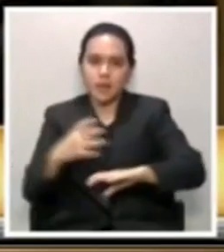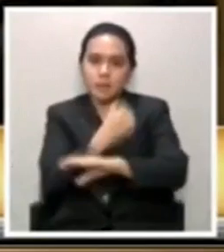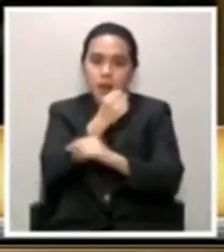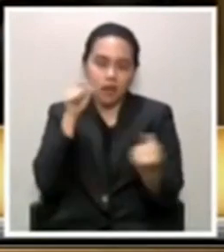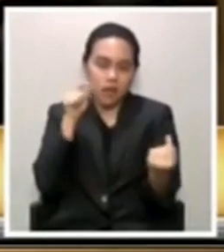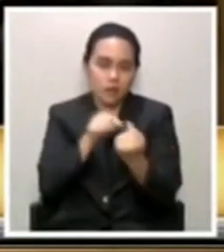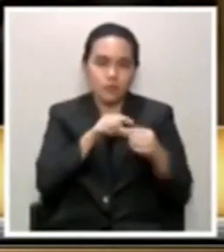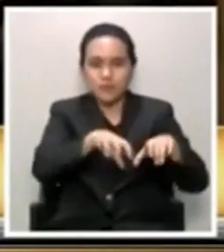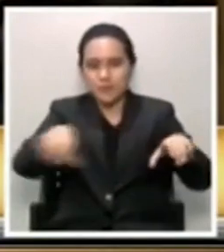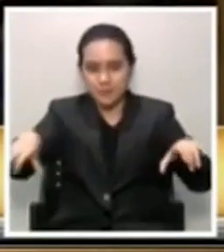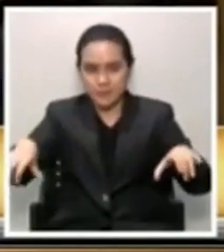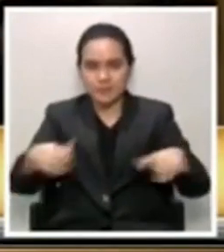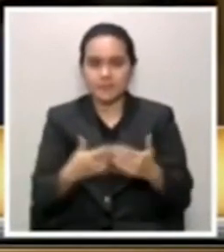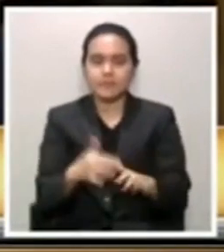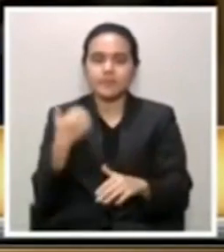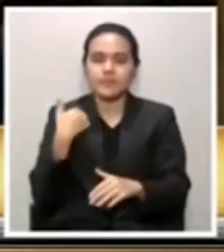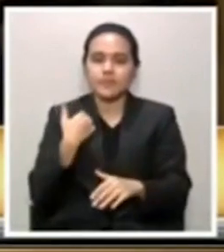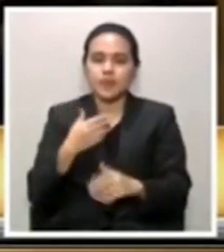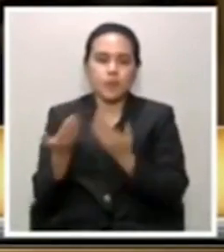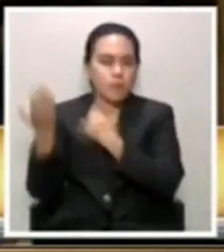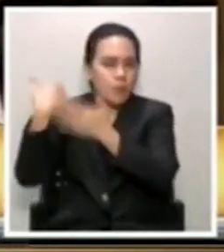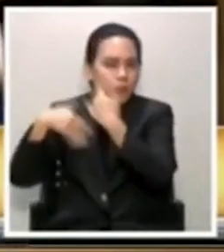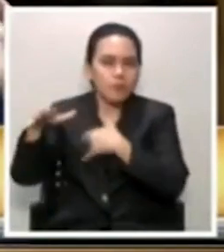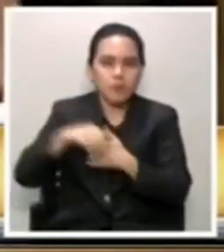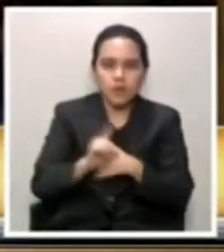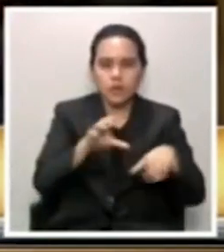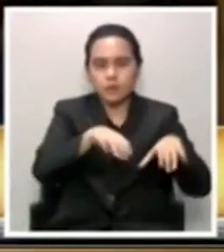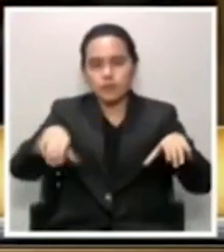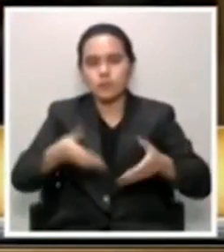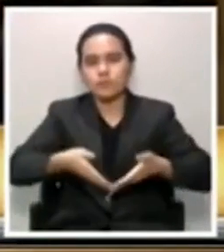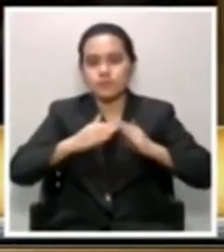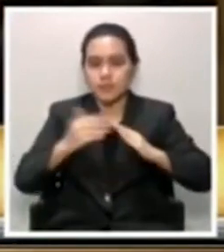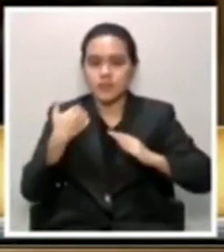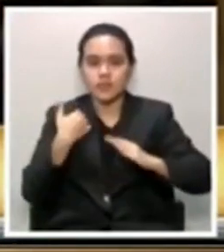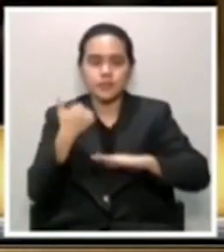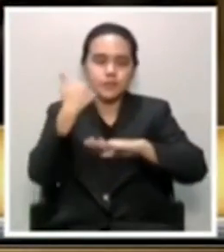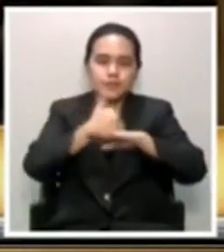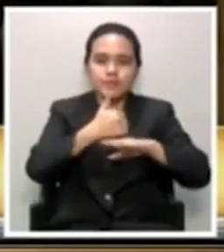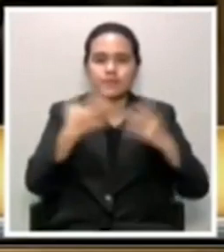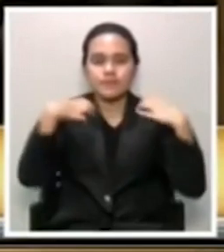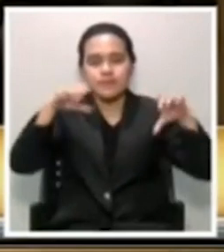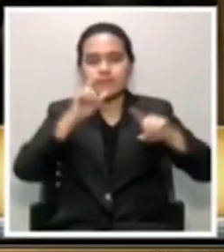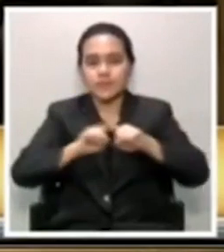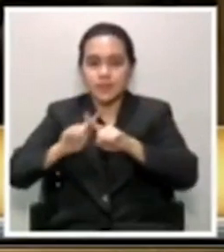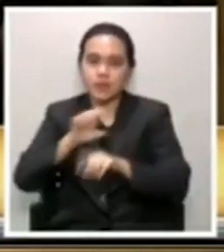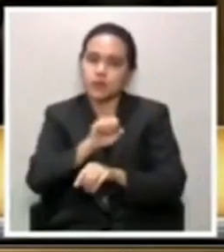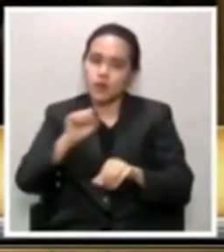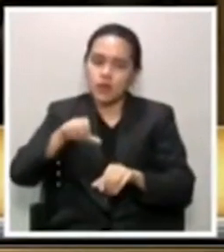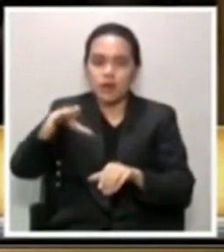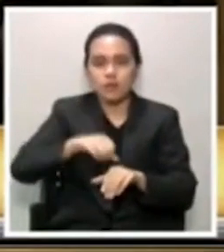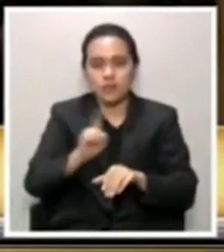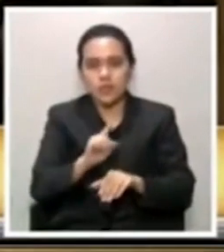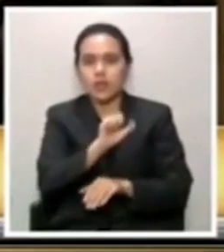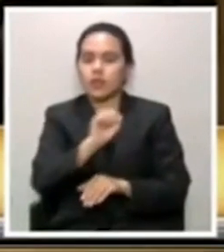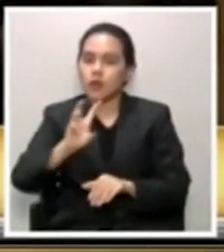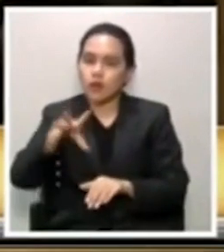รมนูญที่มาของมันสถาบันการเมืองมาอย่างไรประมุขของรัฐมีที่มาอย่างไรสภาผู้แทนราษฎรมีที่มาอย่างไรวุฒิส